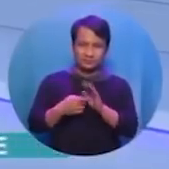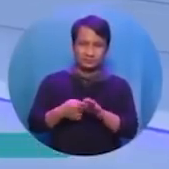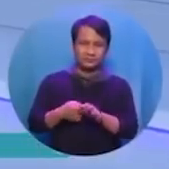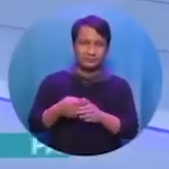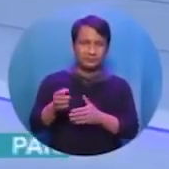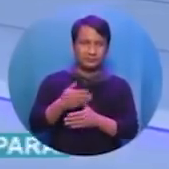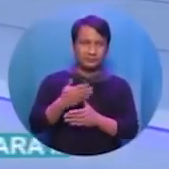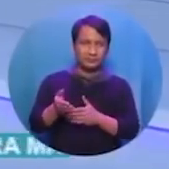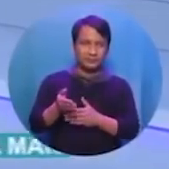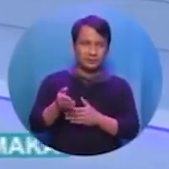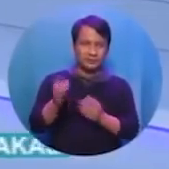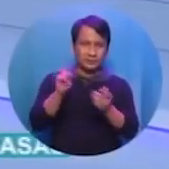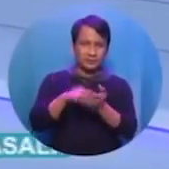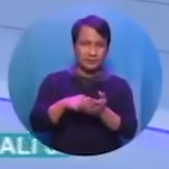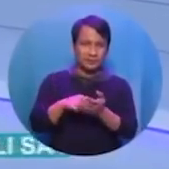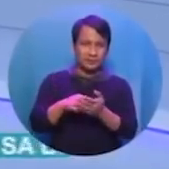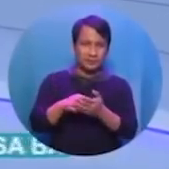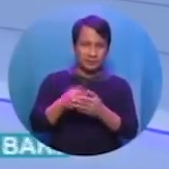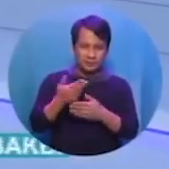O baka na-hack tayo.